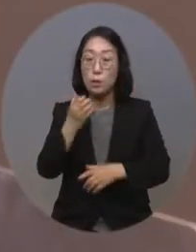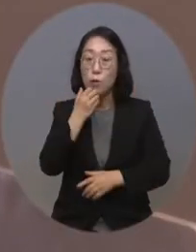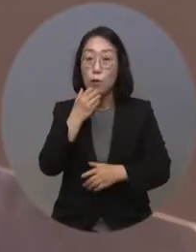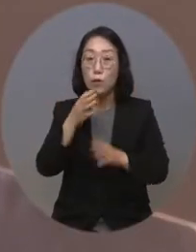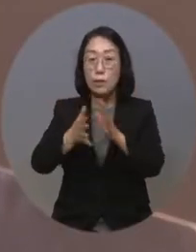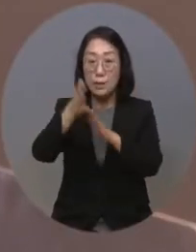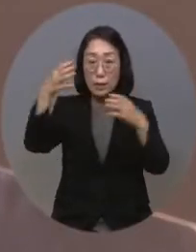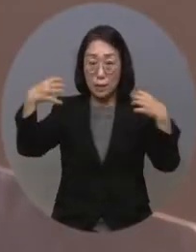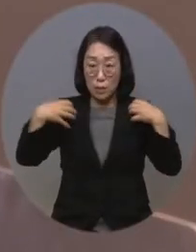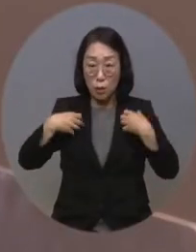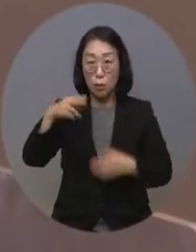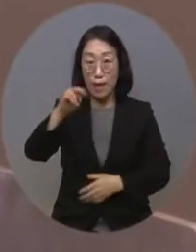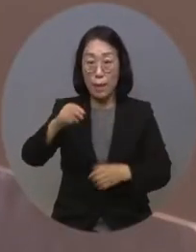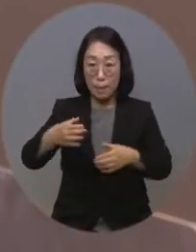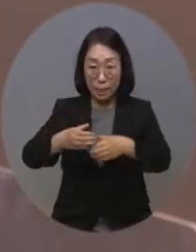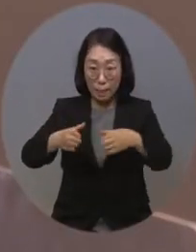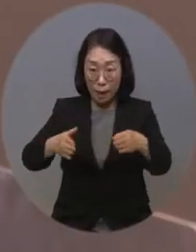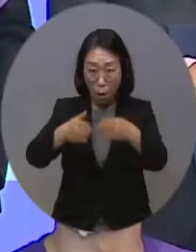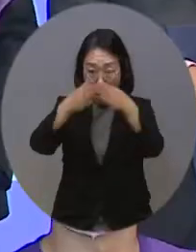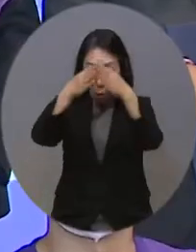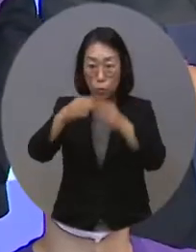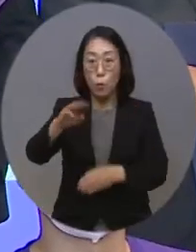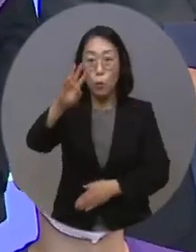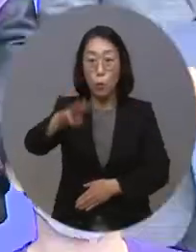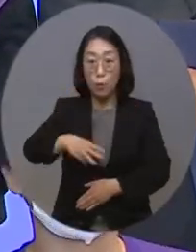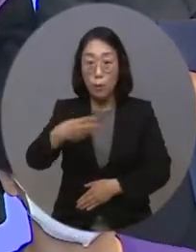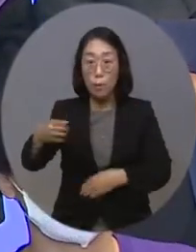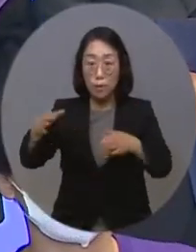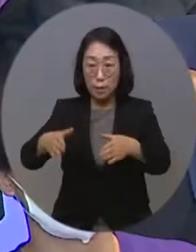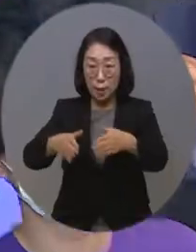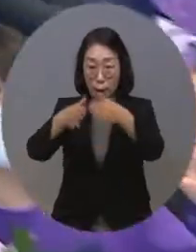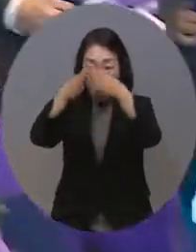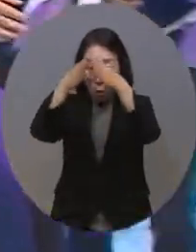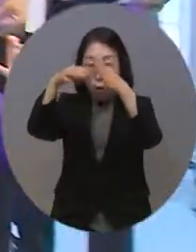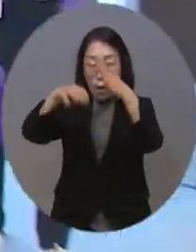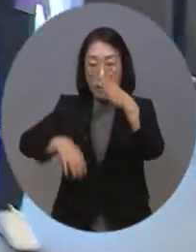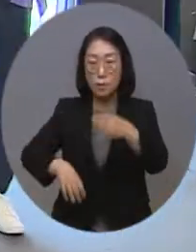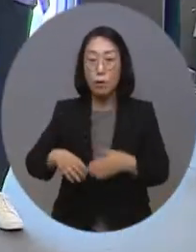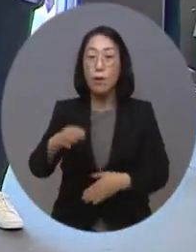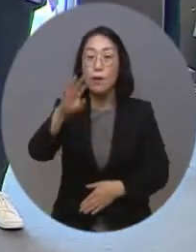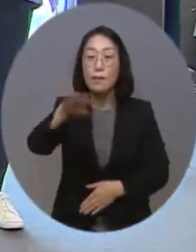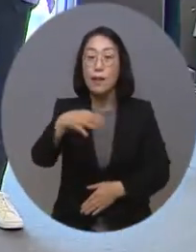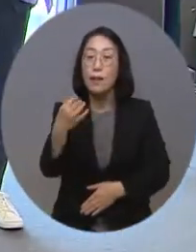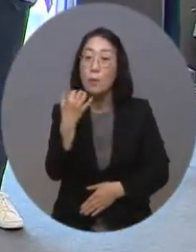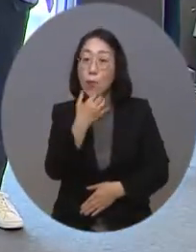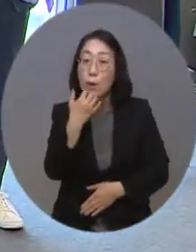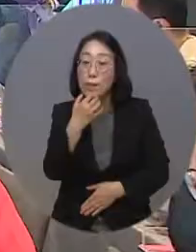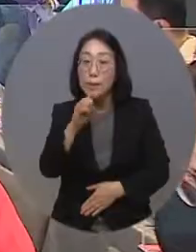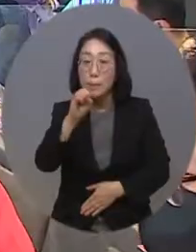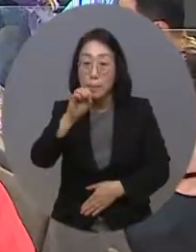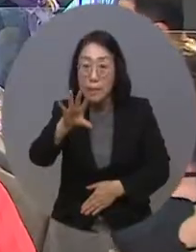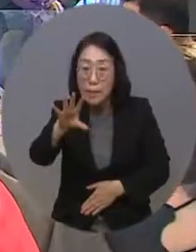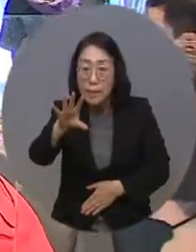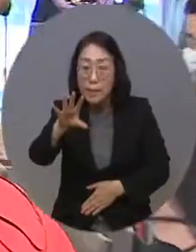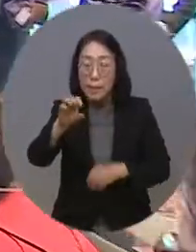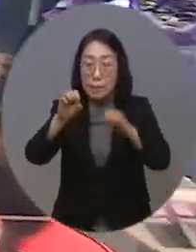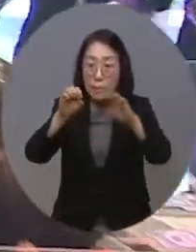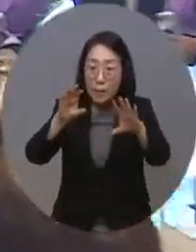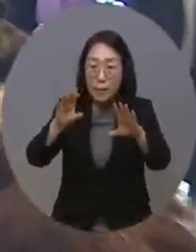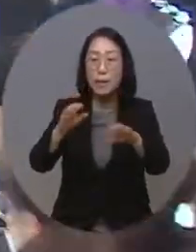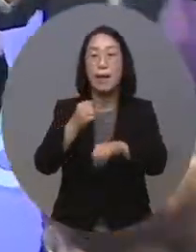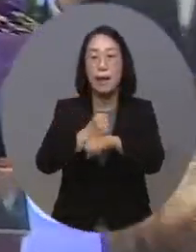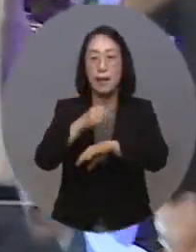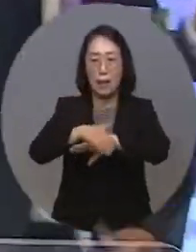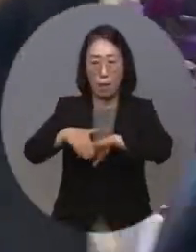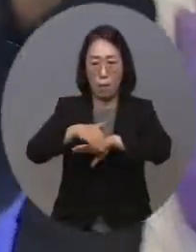서울시청, 엔서울타워, 롯데월드타워 등에서 캠페인을 상징하는 보라색 점등 행사를 이어갈 예정입니다.